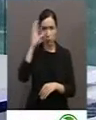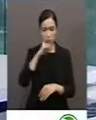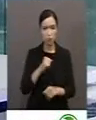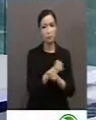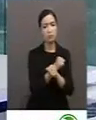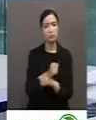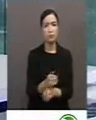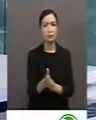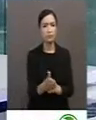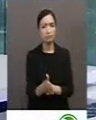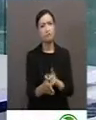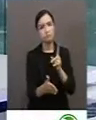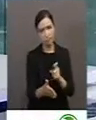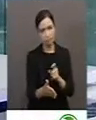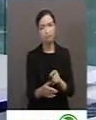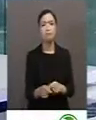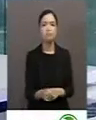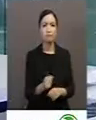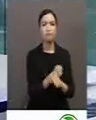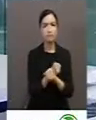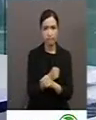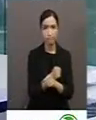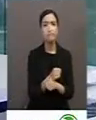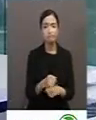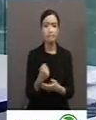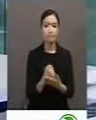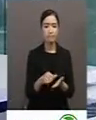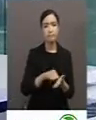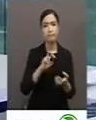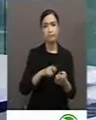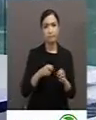องกันเรื่องของปลาในกระชังน็อกน้ำตายเพิ่มอีกด้วยนะคะก็เป็นการช่วยแก้ปัญหาได้ระดับหนึ่ง